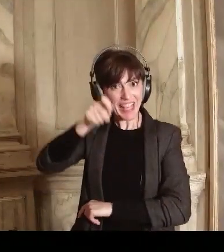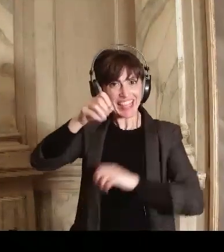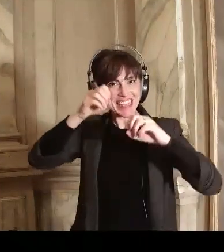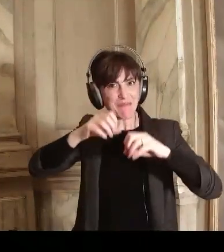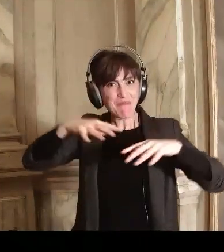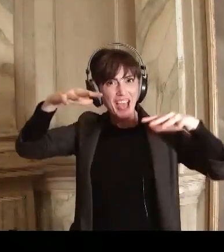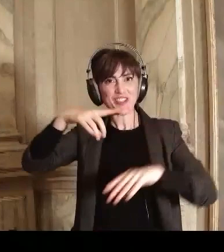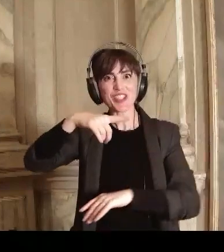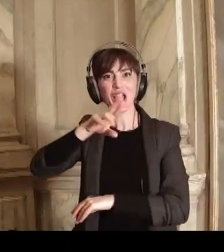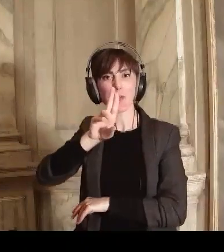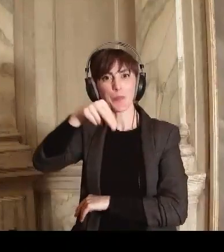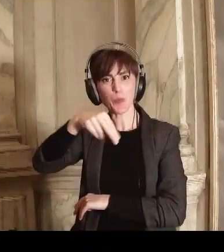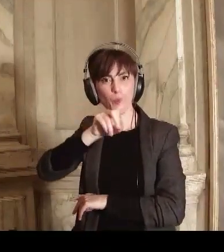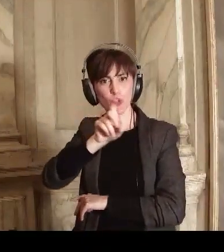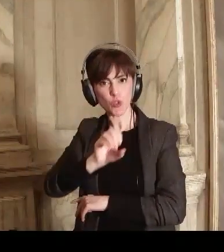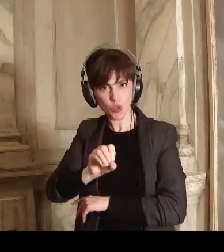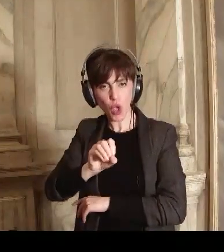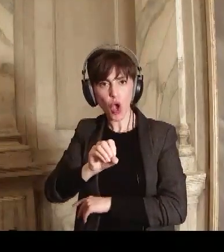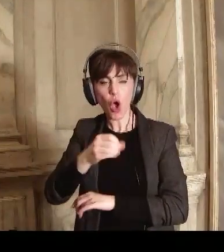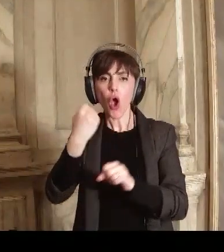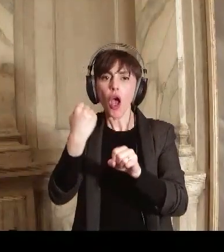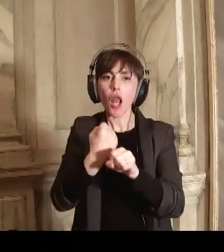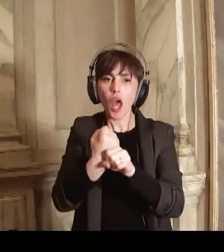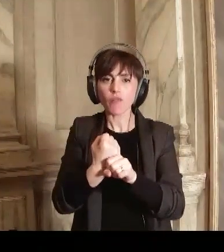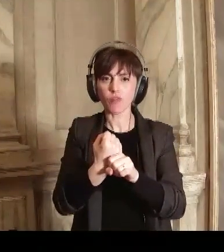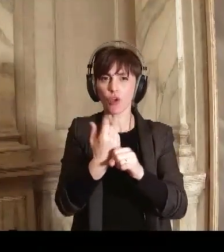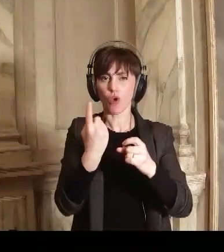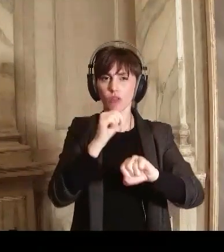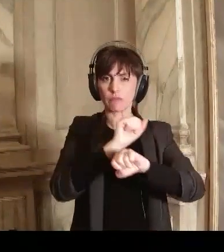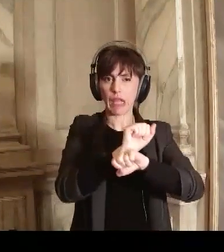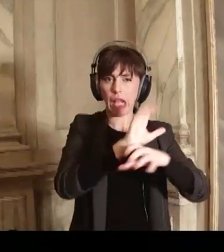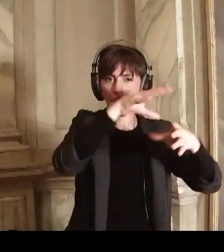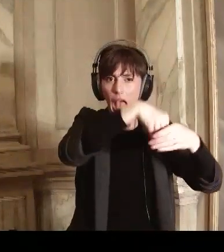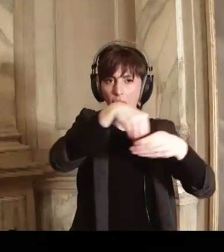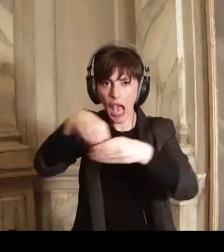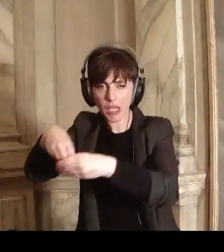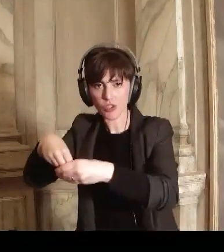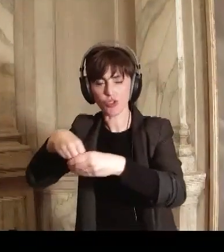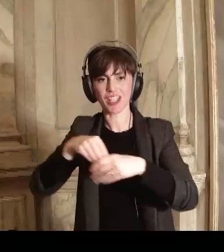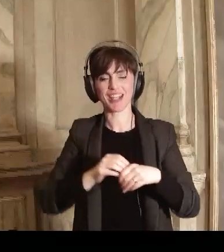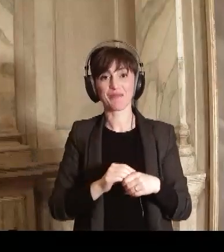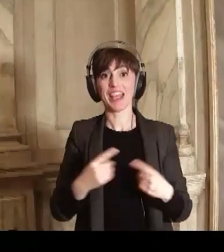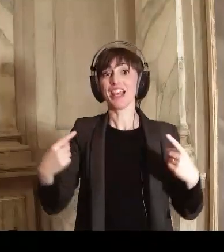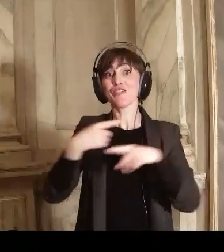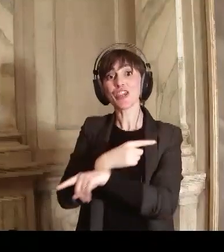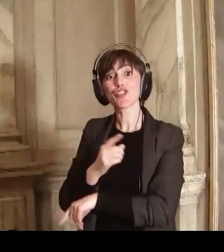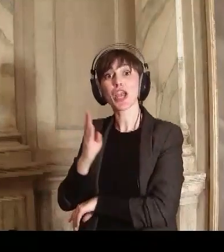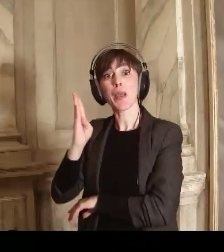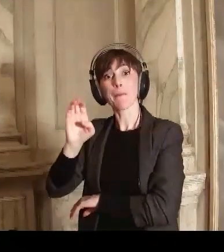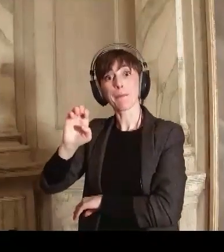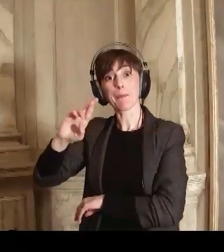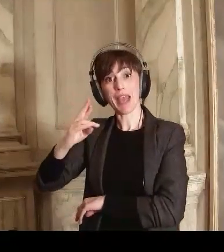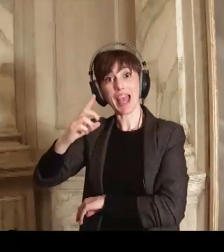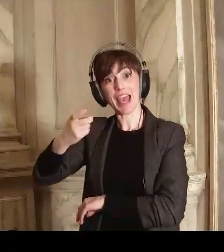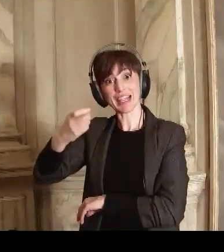splendore nel buio degli istituti penitenziari. Le scope volanti degli F.C. Bergman sorvolano le gallerie del Museo Reale